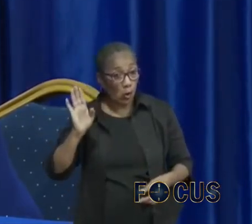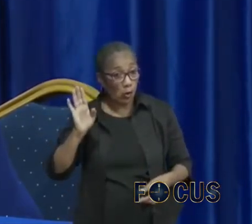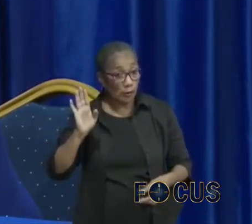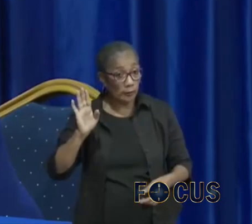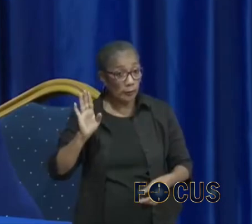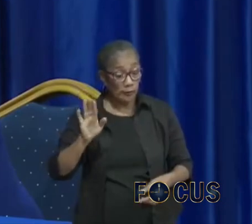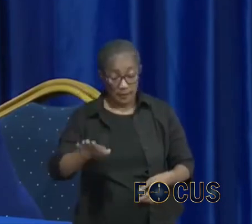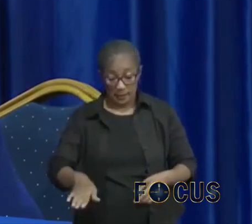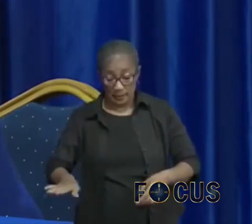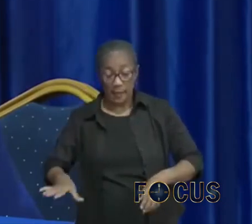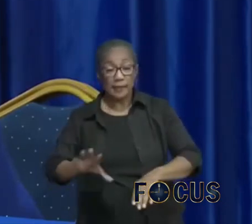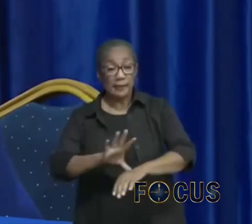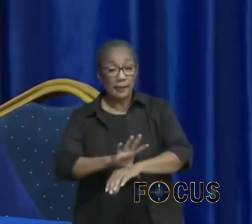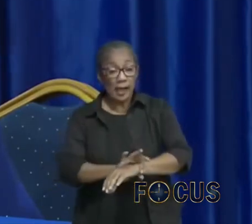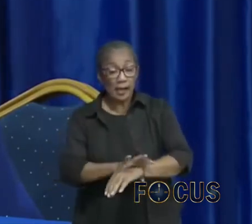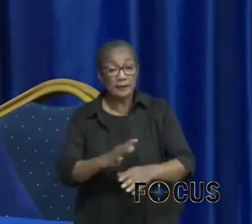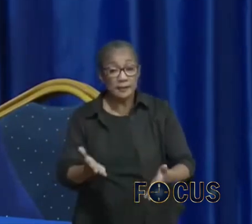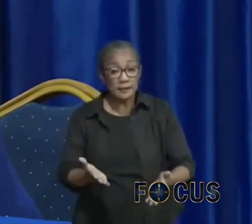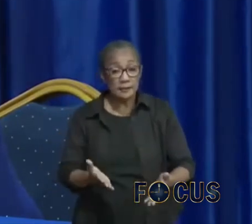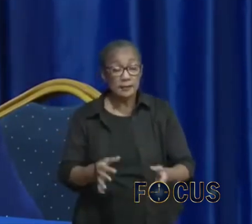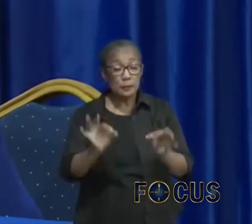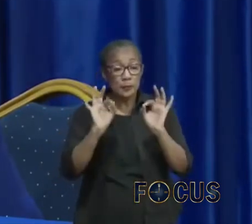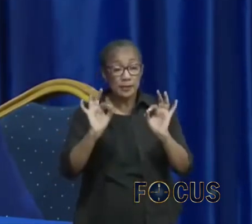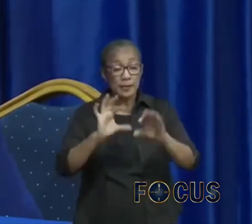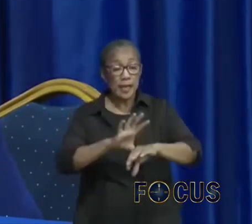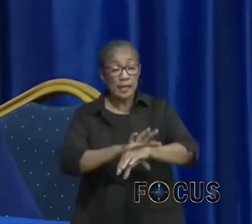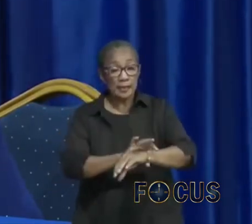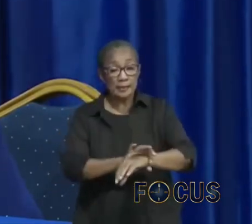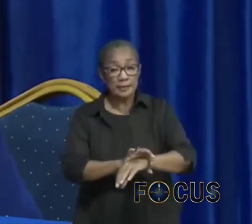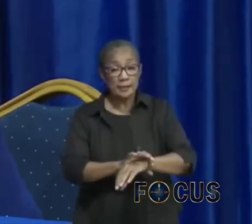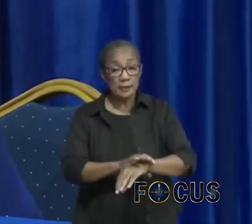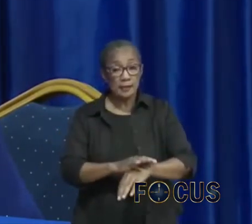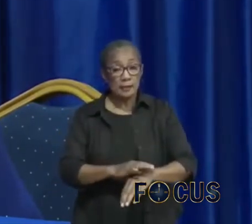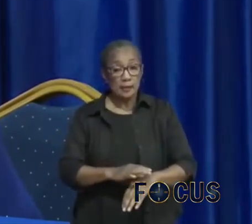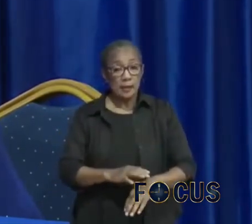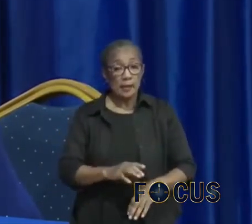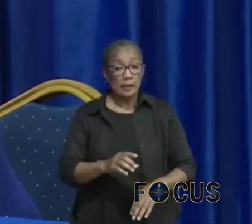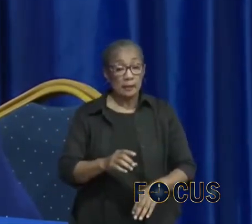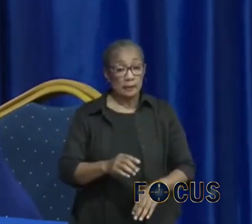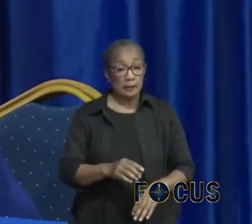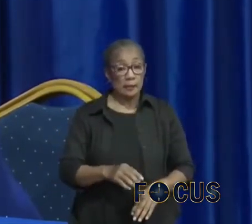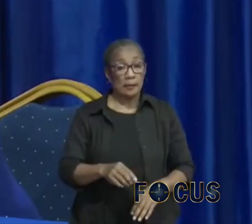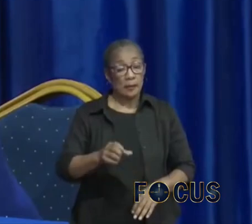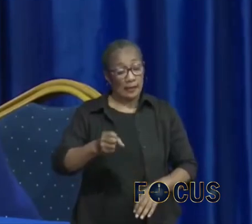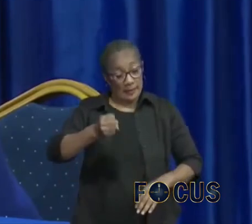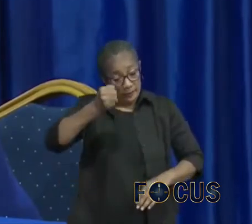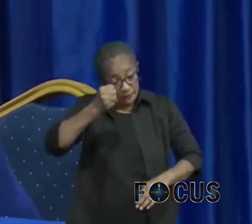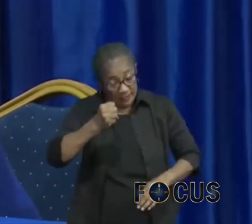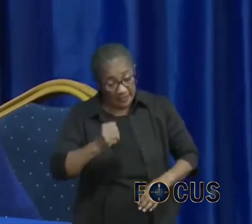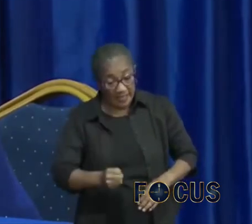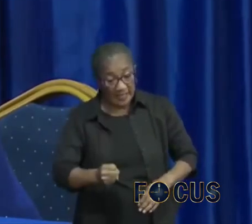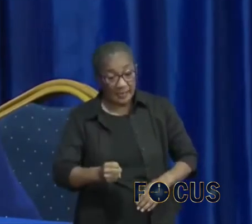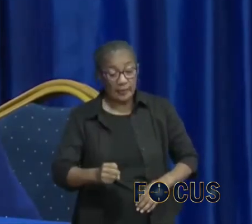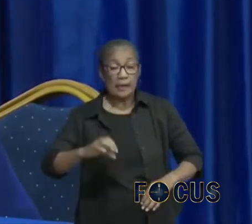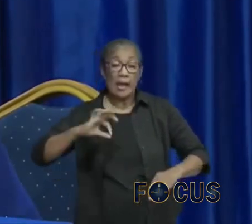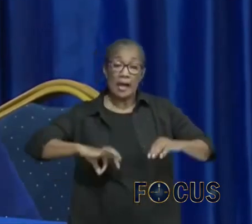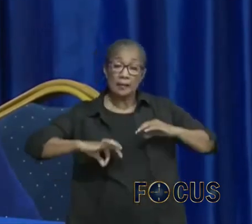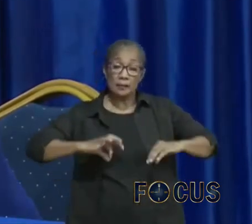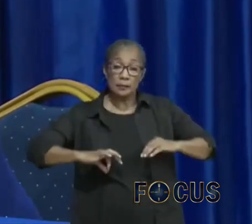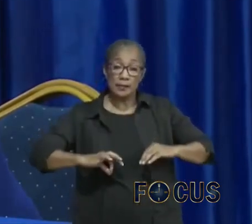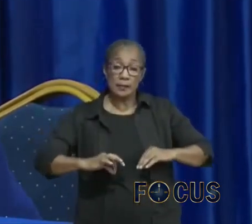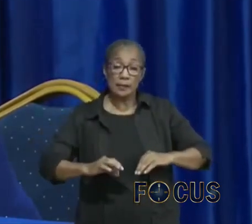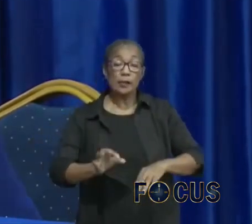kinderarts gehoord, de specialist. En ik kan u verzekeren als minister van Onderwijs dat